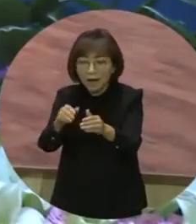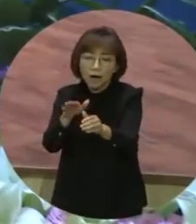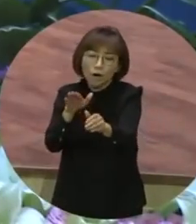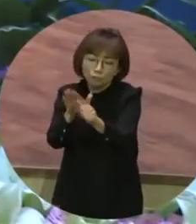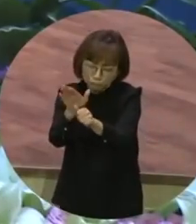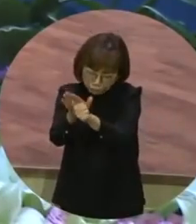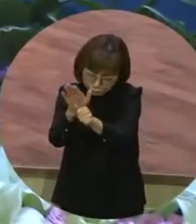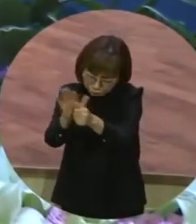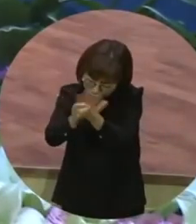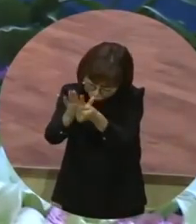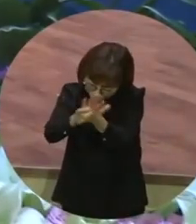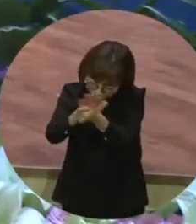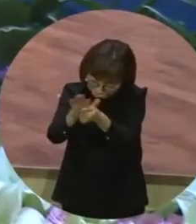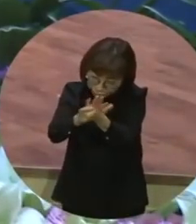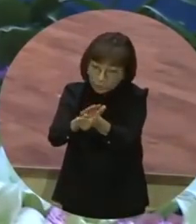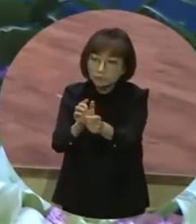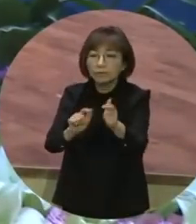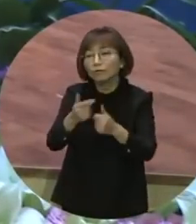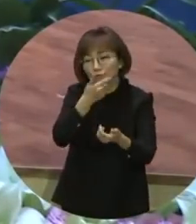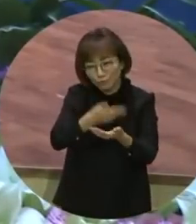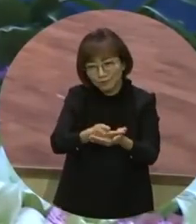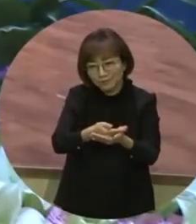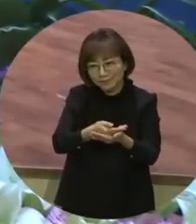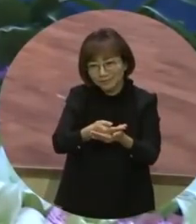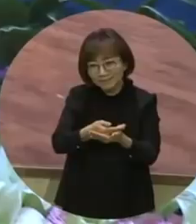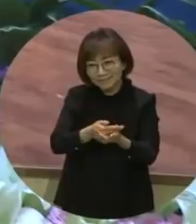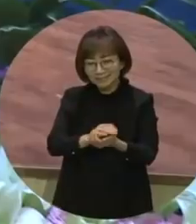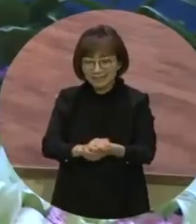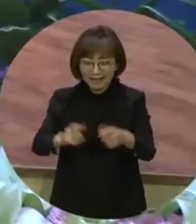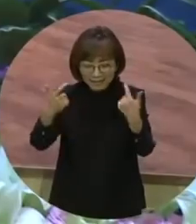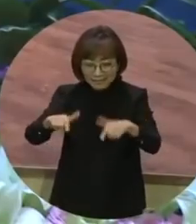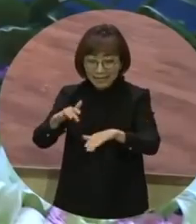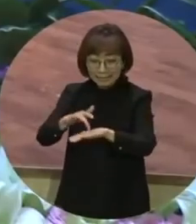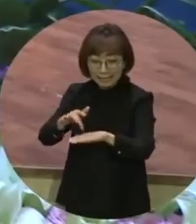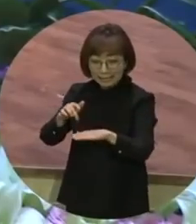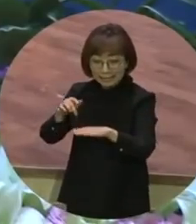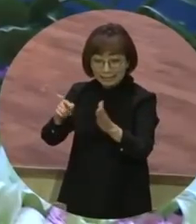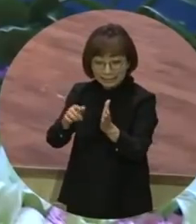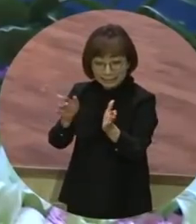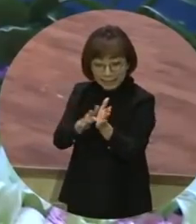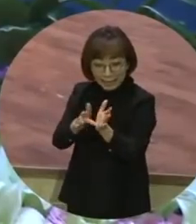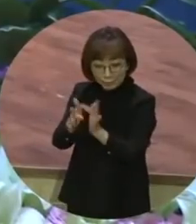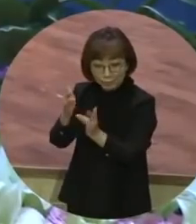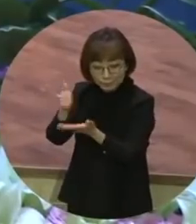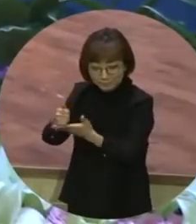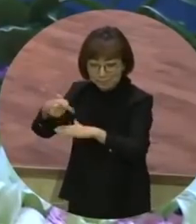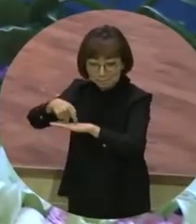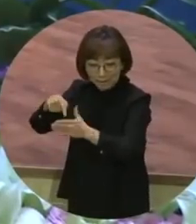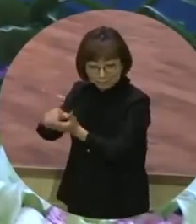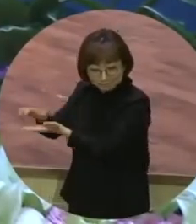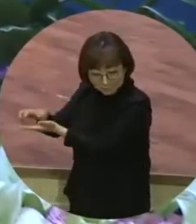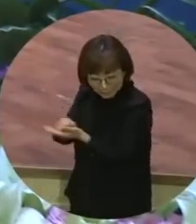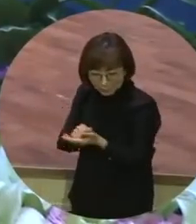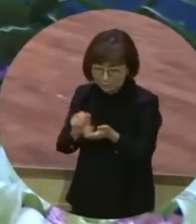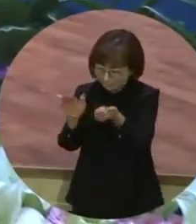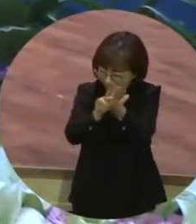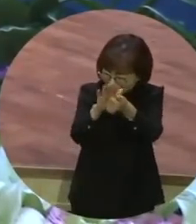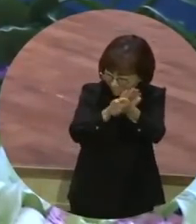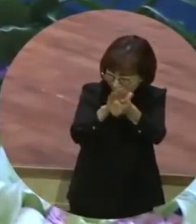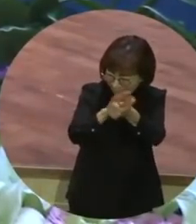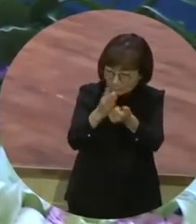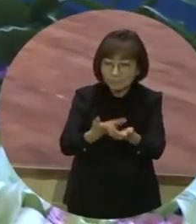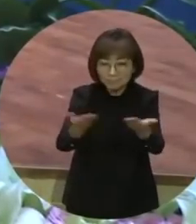복음으로 바라보시기 바랍니다. 주님의 심정으로 바라보세요. 그럼 목사가 담임 목사가 되고 말아. 교육자가 되고